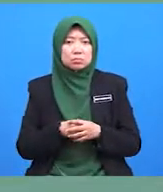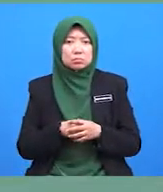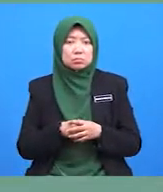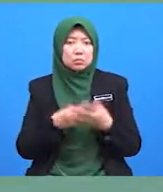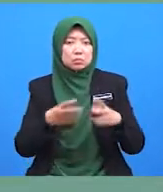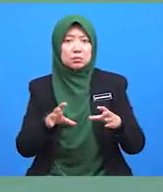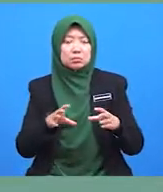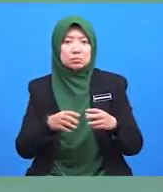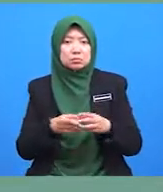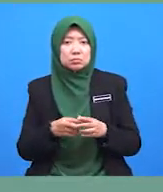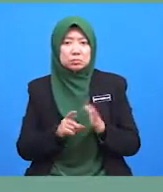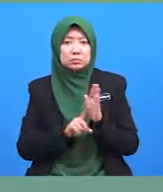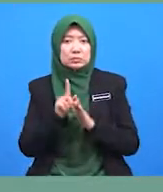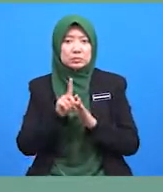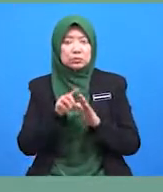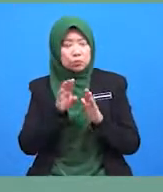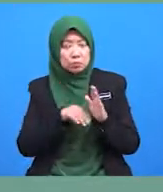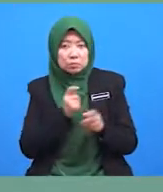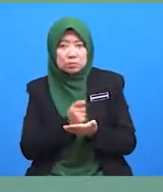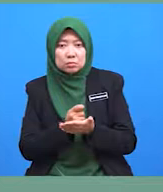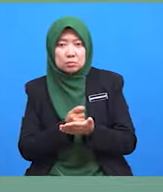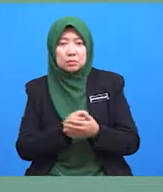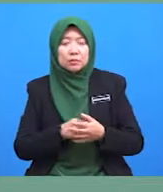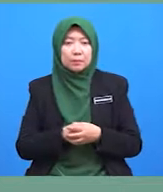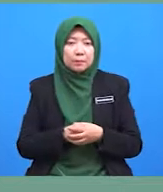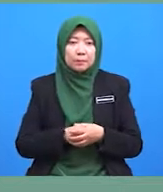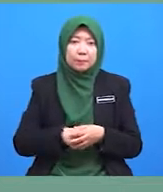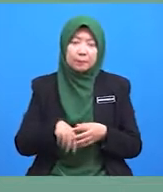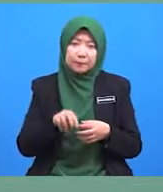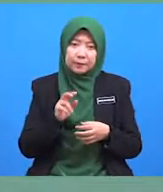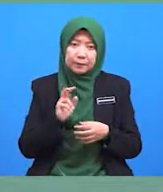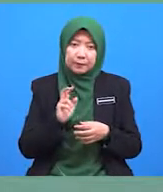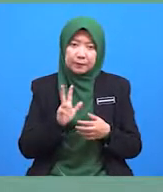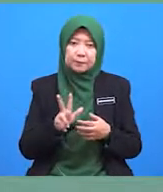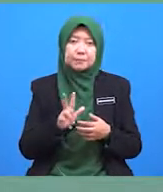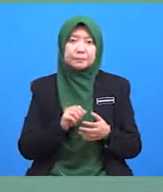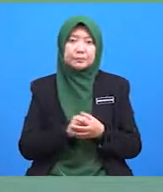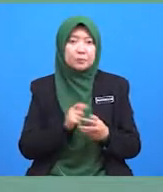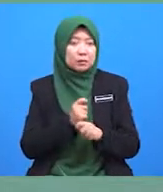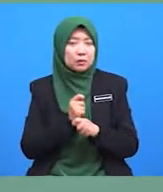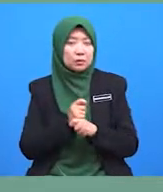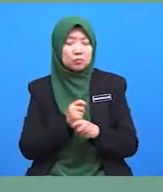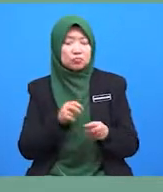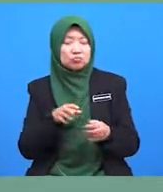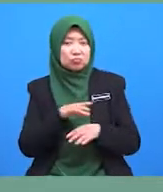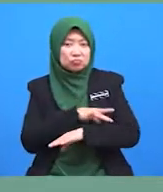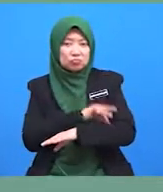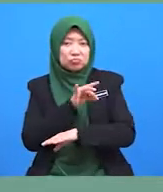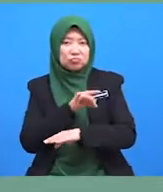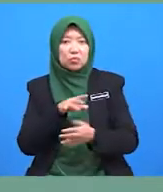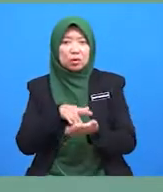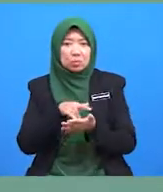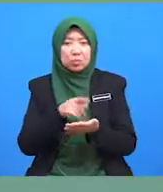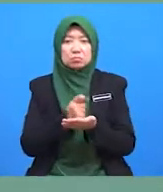cepat atau berkurang secara tiba-tiba. Yang ketiga, jika pertahanan kulit menjadi lemah